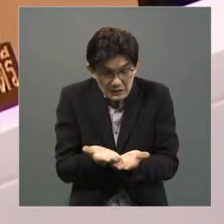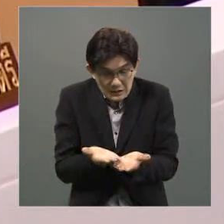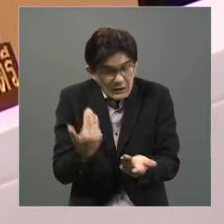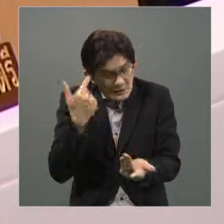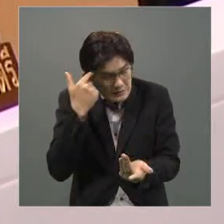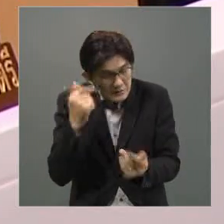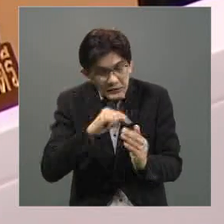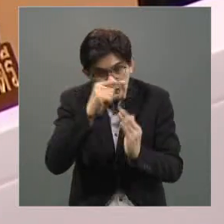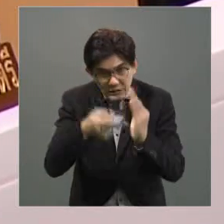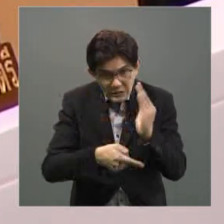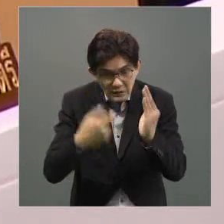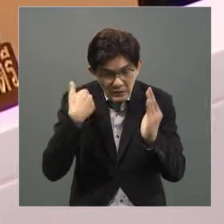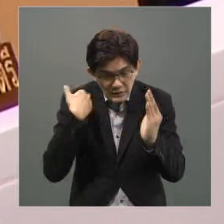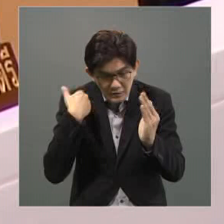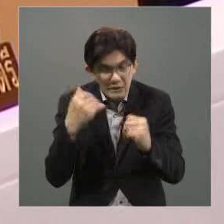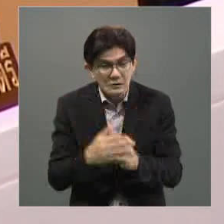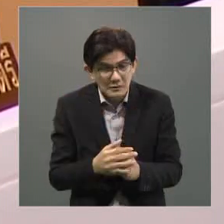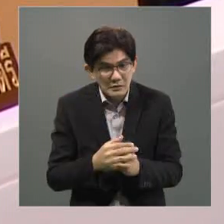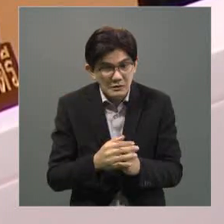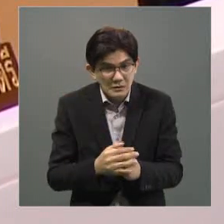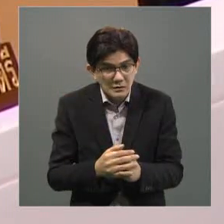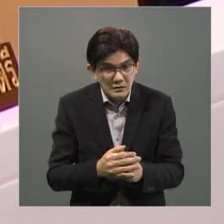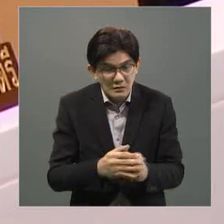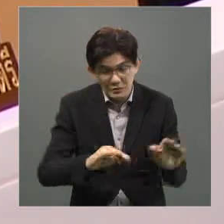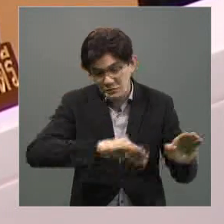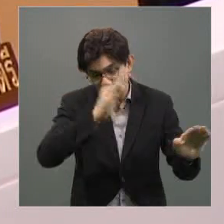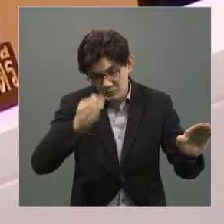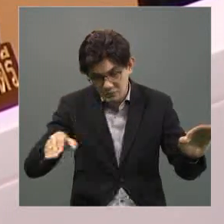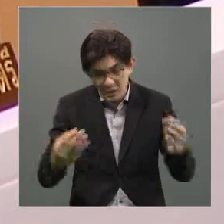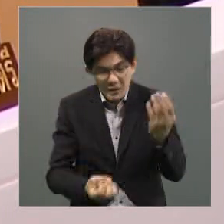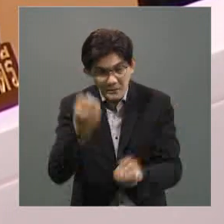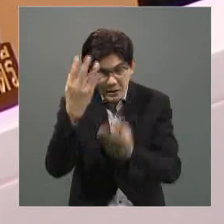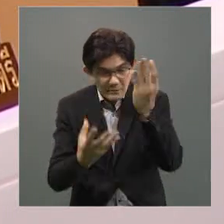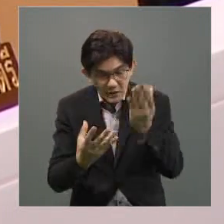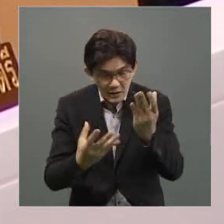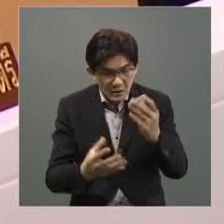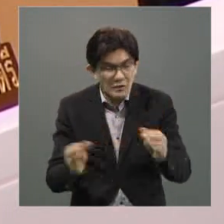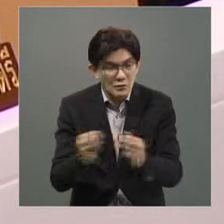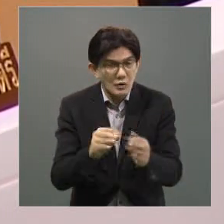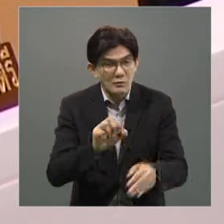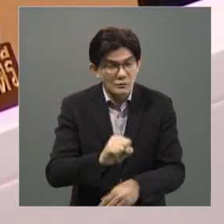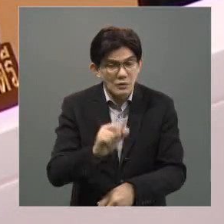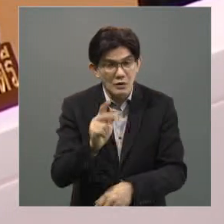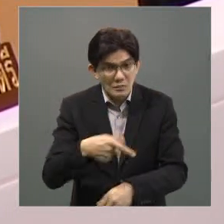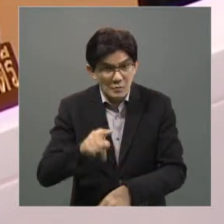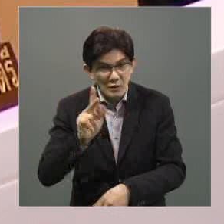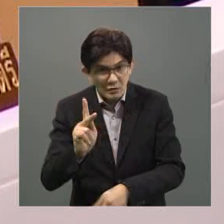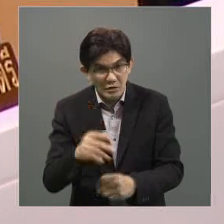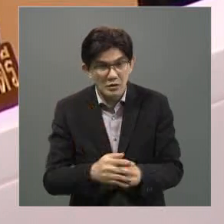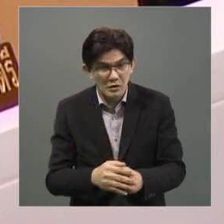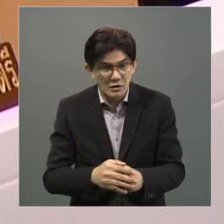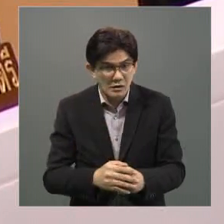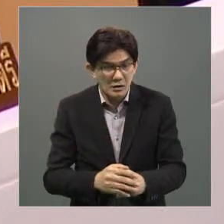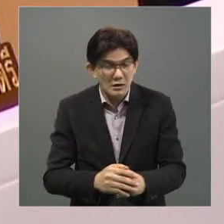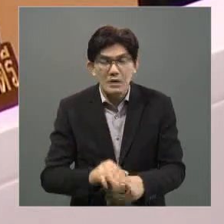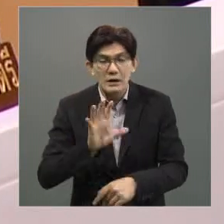ชายแดนเนี่ยนะครับระหว่างอุทยานป่าไม้กับสปก.ห้ามคุณจัดให้เกษตรก